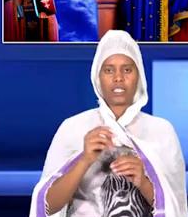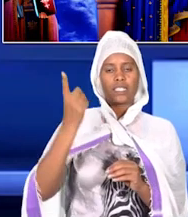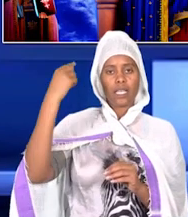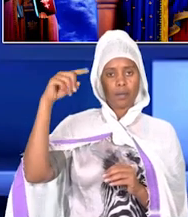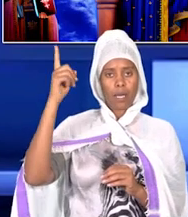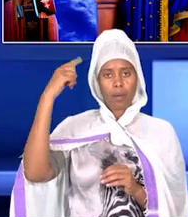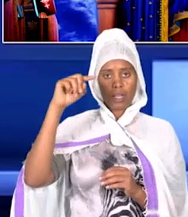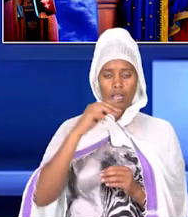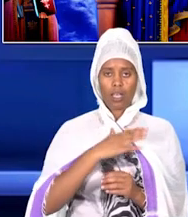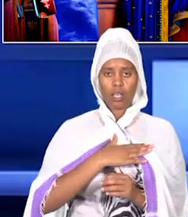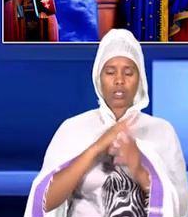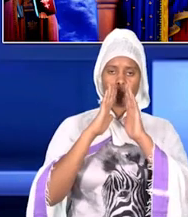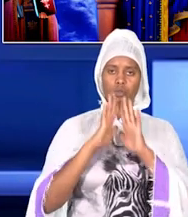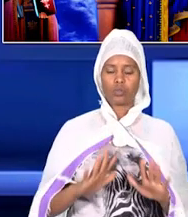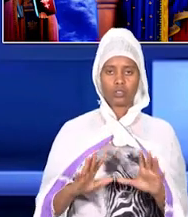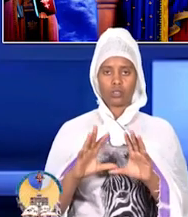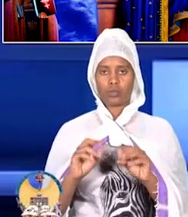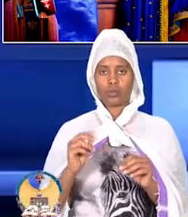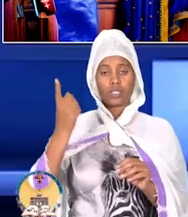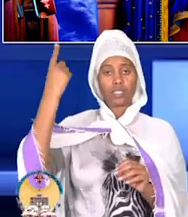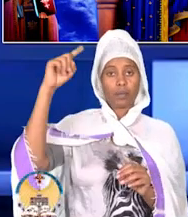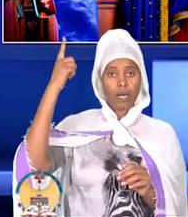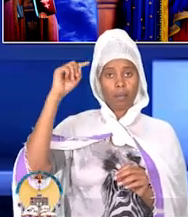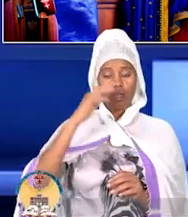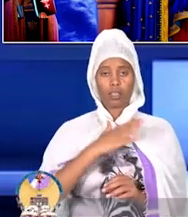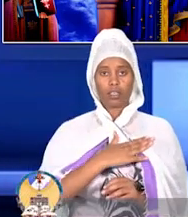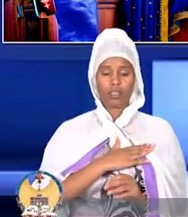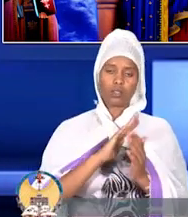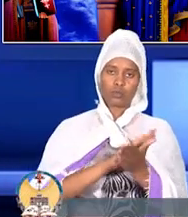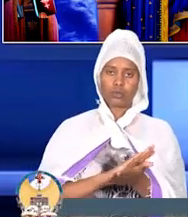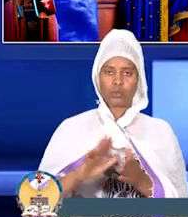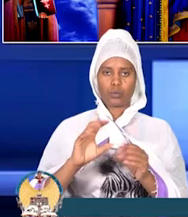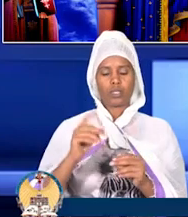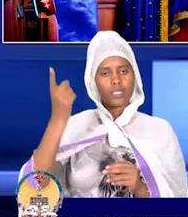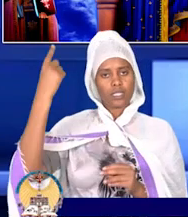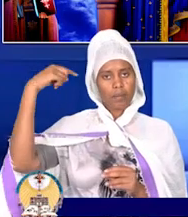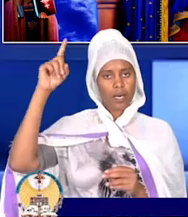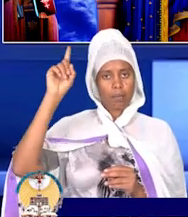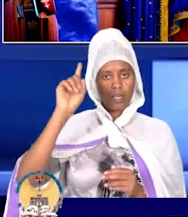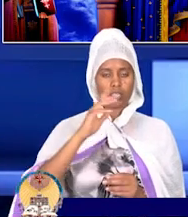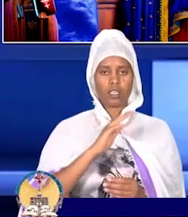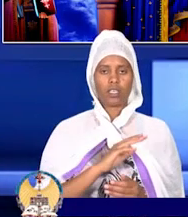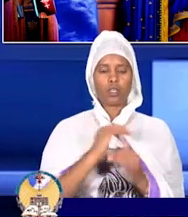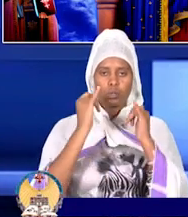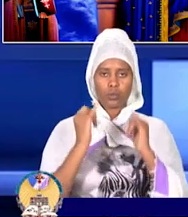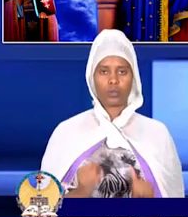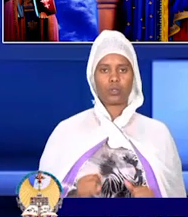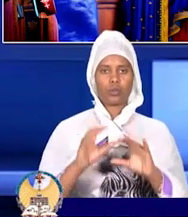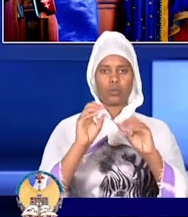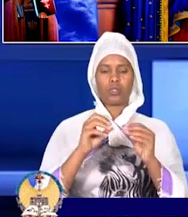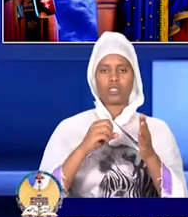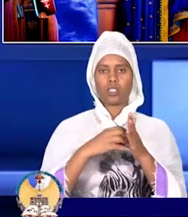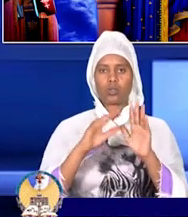ንእግዚአብሔር ኣምላኽና እዩ። እግዚአብሔር ኣምላኽና ቅዱስ እዩ። እግዚአብሔር አምላክና ንጹህ ይው እግዚአብሔር